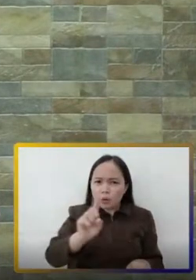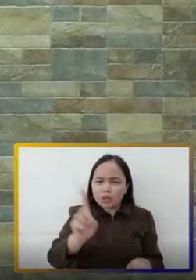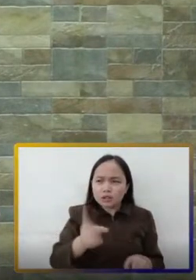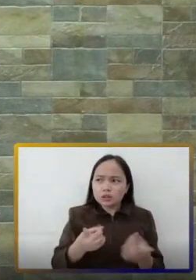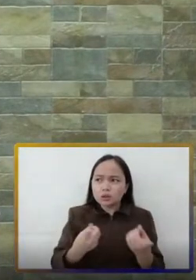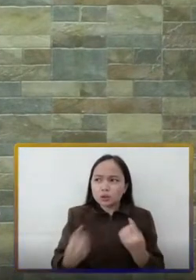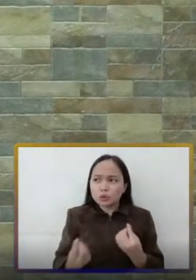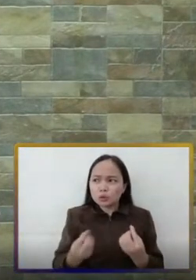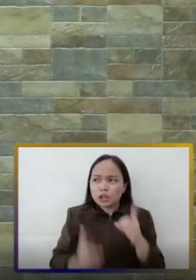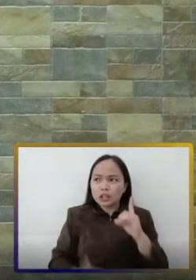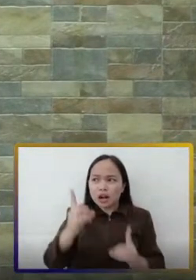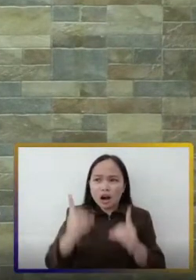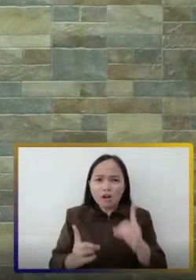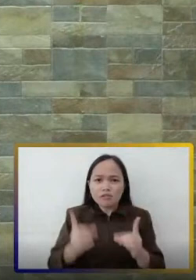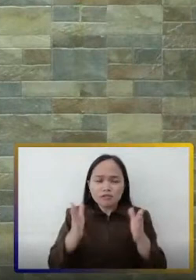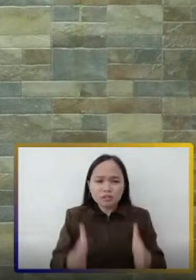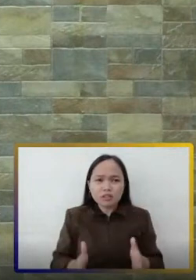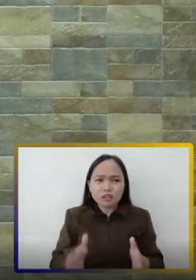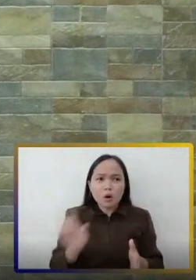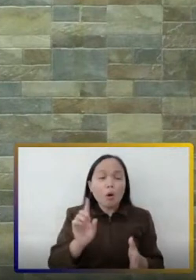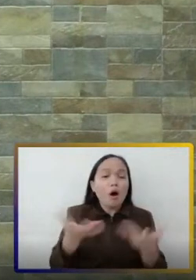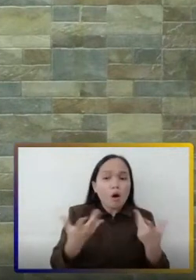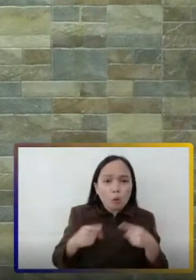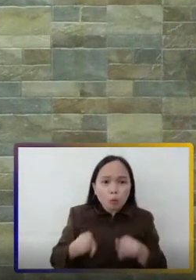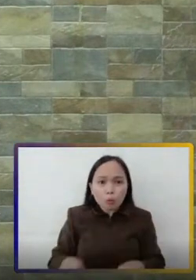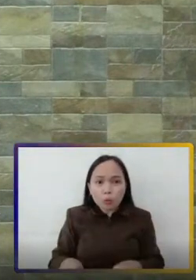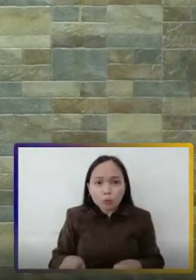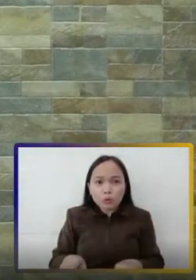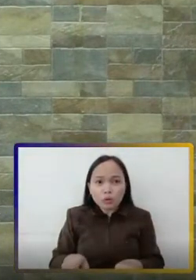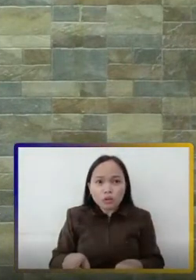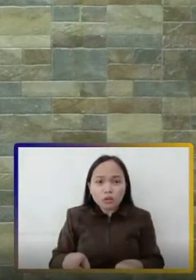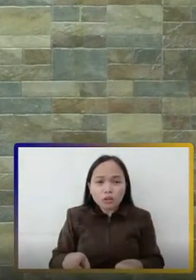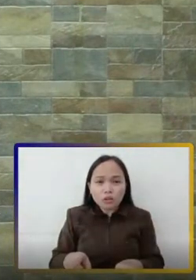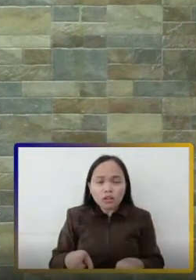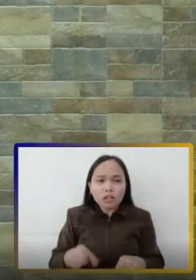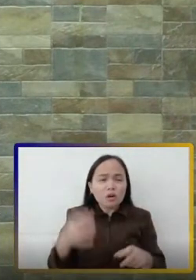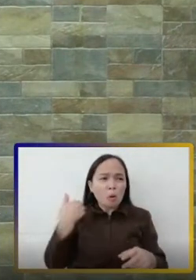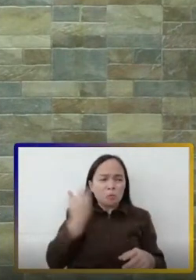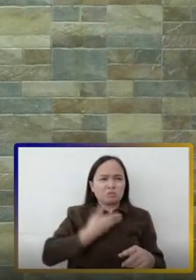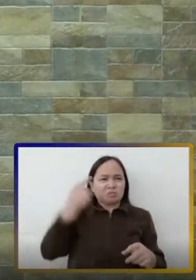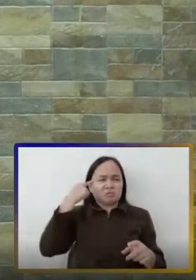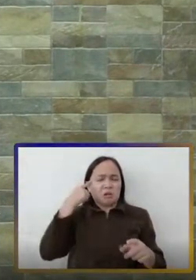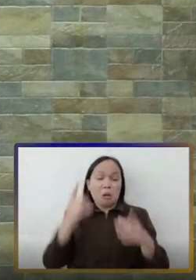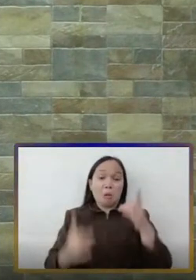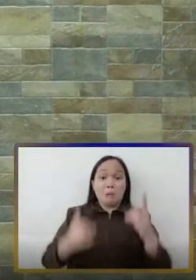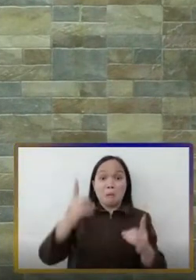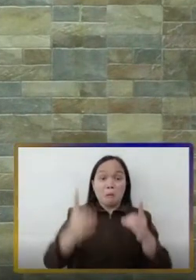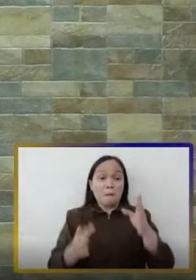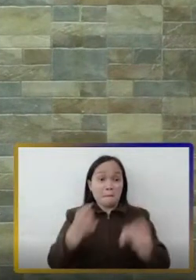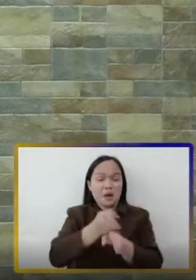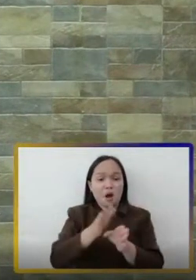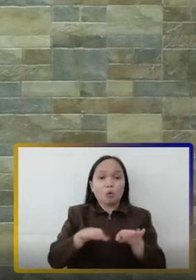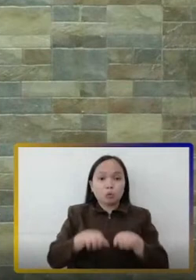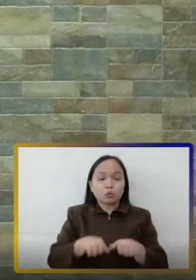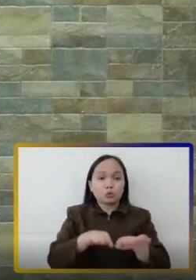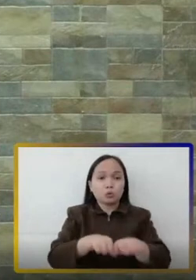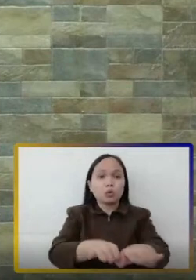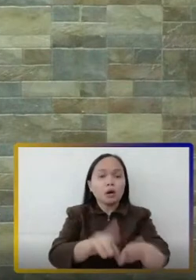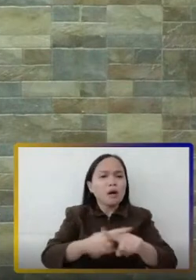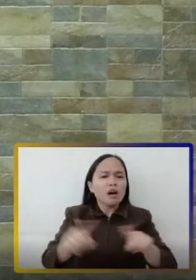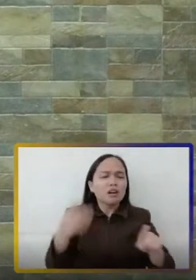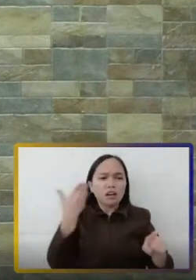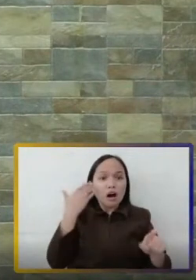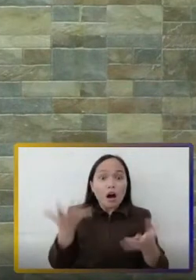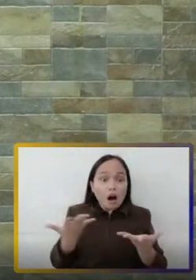ng driver, saan ba talaga kayo patungo, akala nyo to, umaandar yung bus, umaandar nga yung bus, pero hindi papunta doon